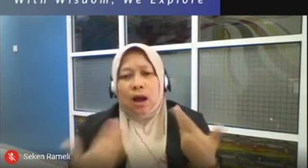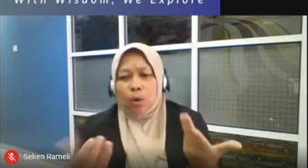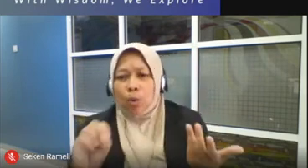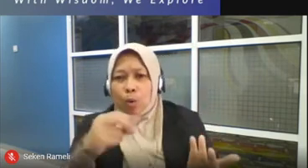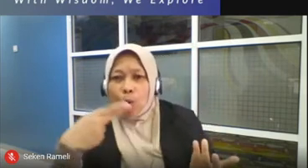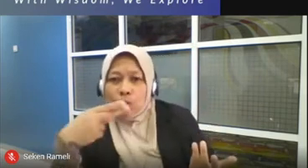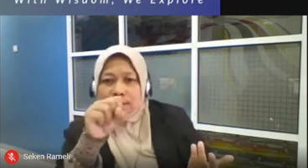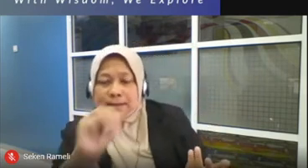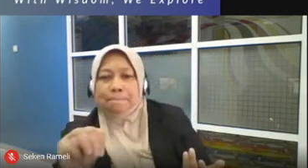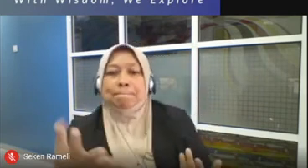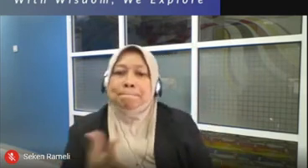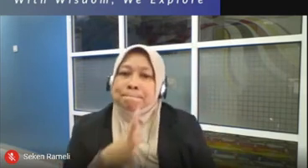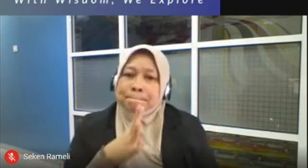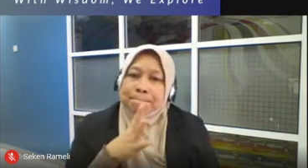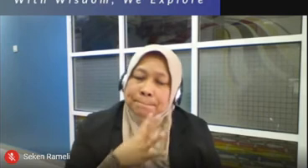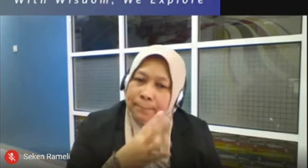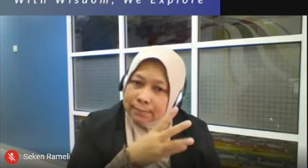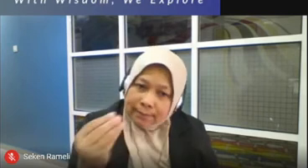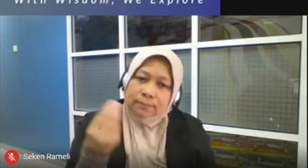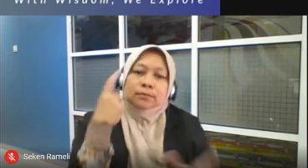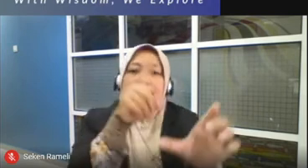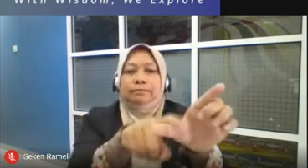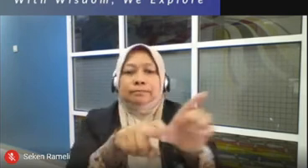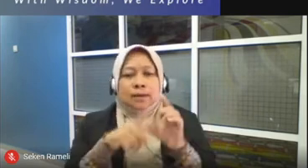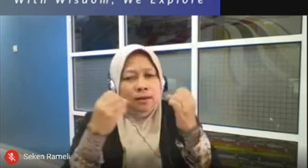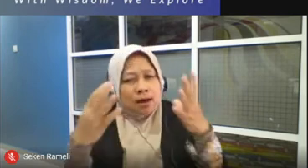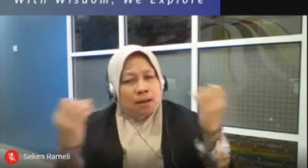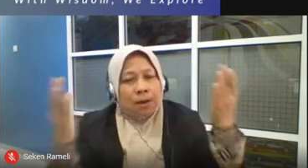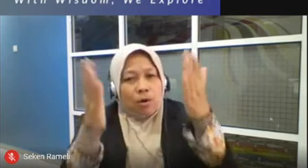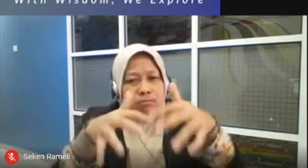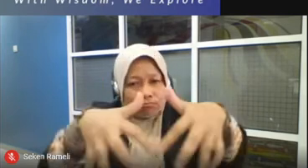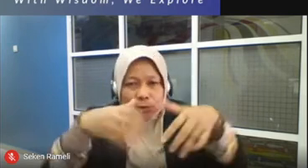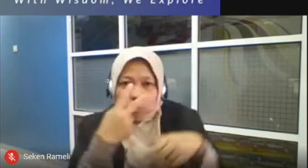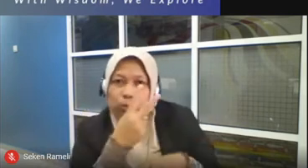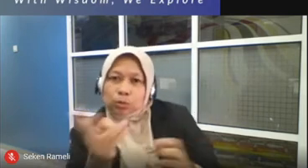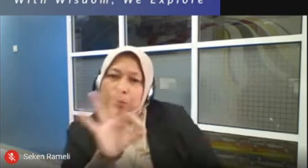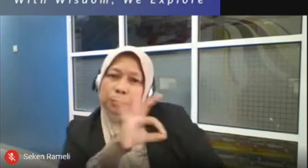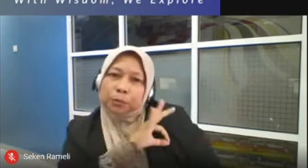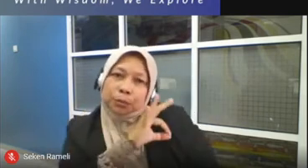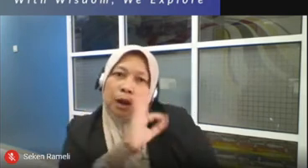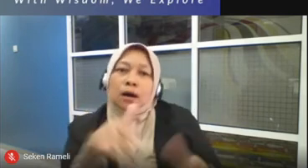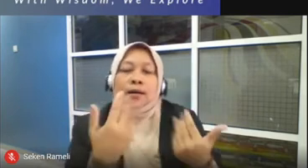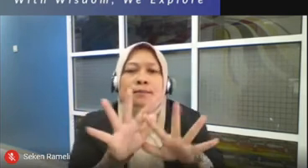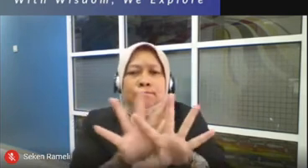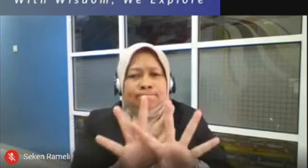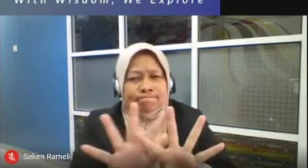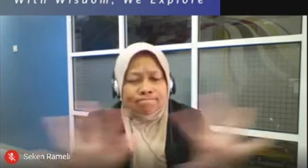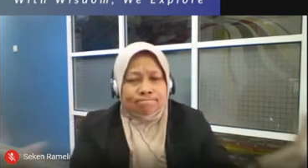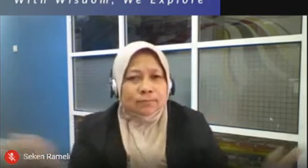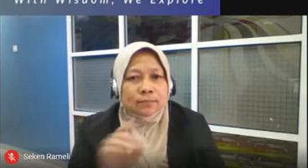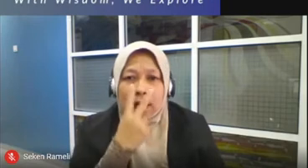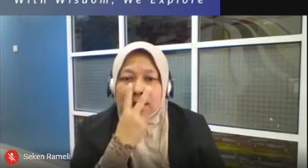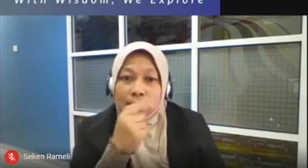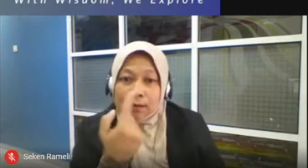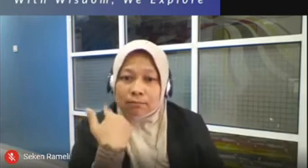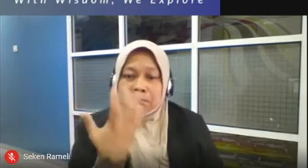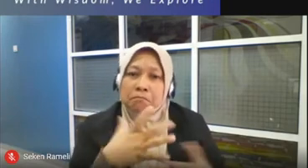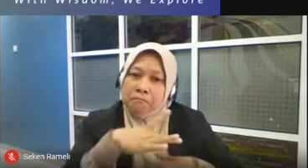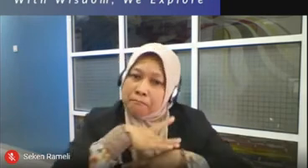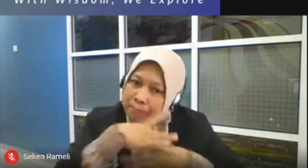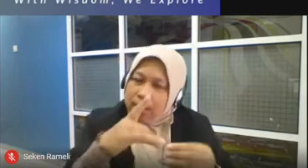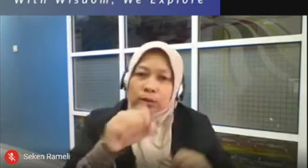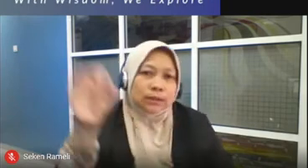Okay. Dan juga tips untuk menarik perhatian audience. Macam mana kita bila berada di hadapan orang ramai, kita nak tarik perhatian dia